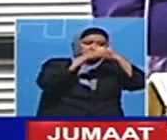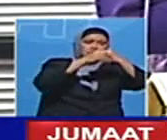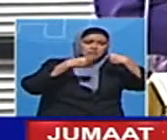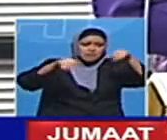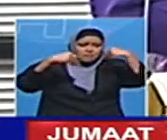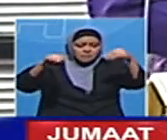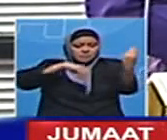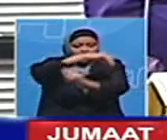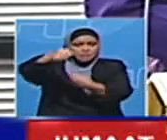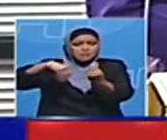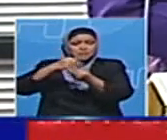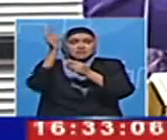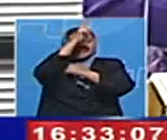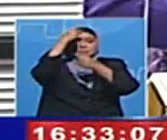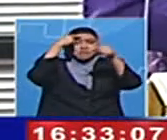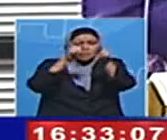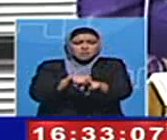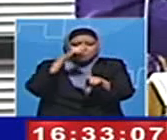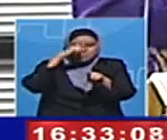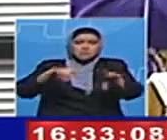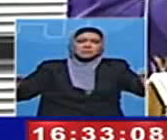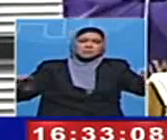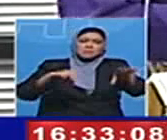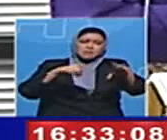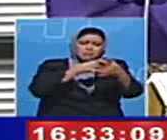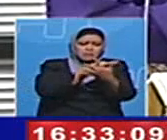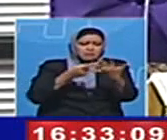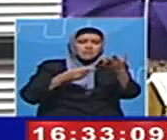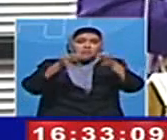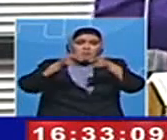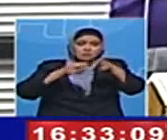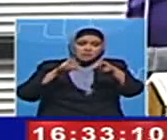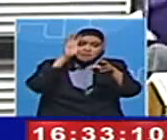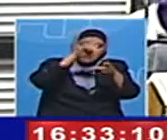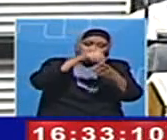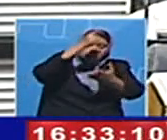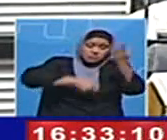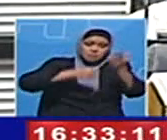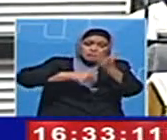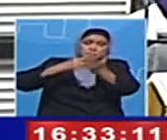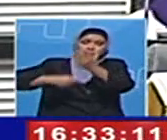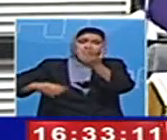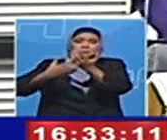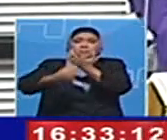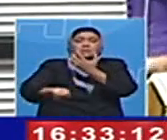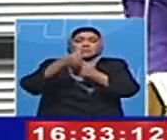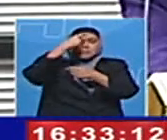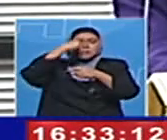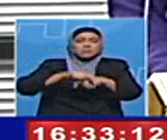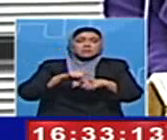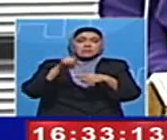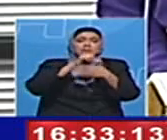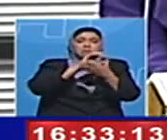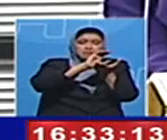kerajaan bersetuju untuk melaksanakan beberapa inisiatif termasuk potongan Cukai diberi ke atas kos penerbitan suku